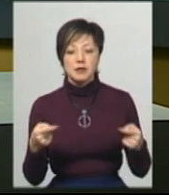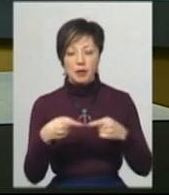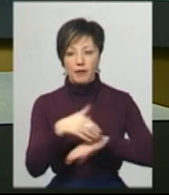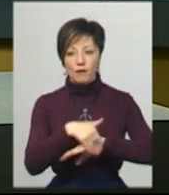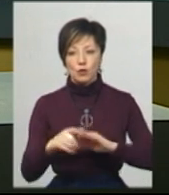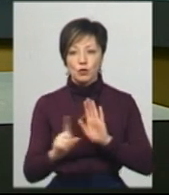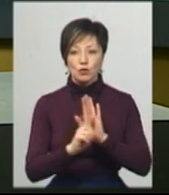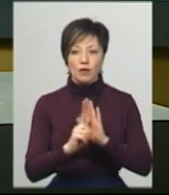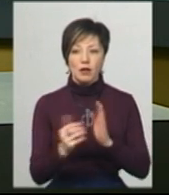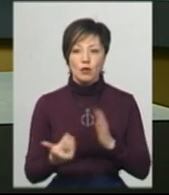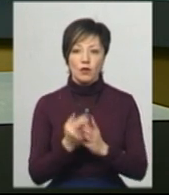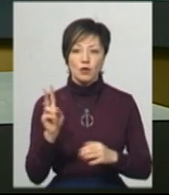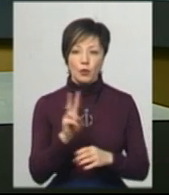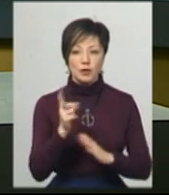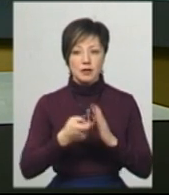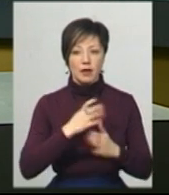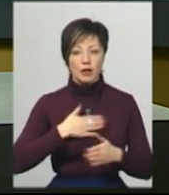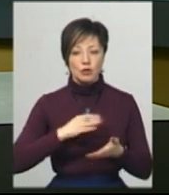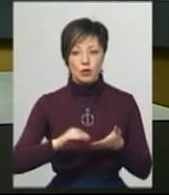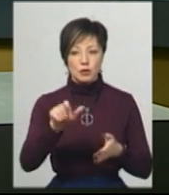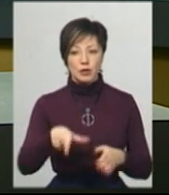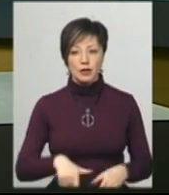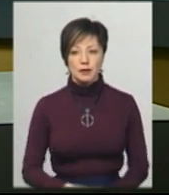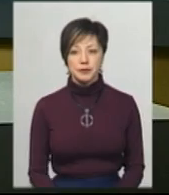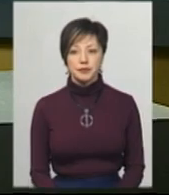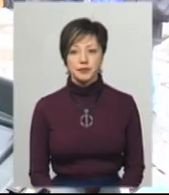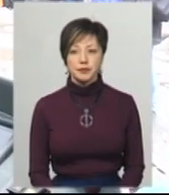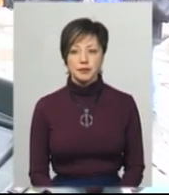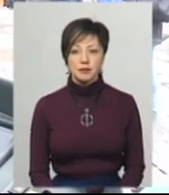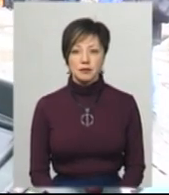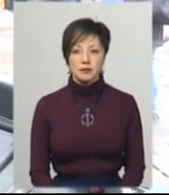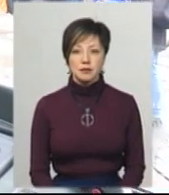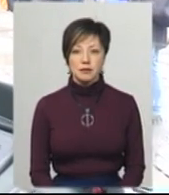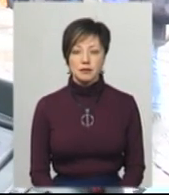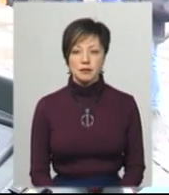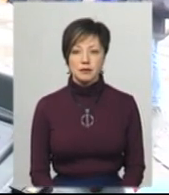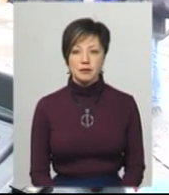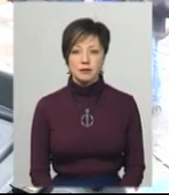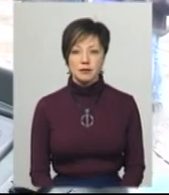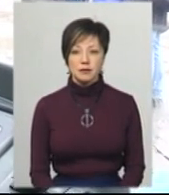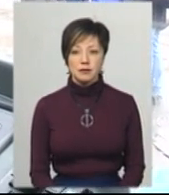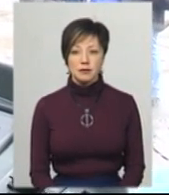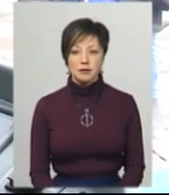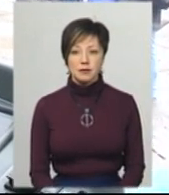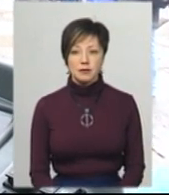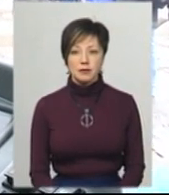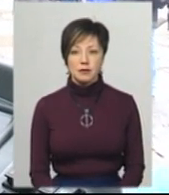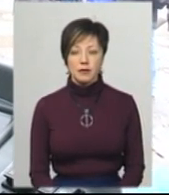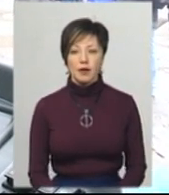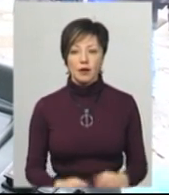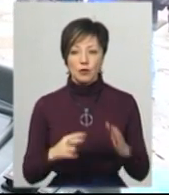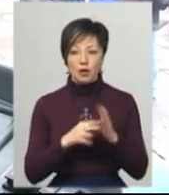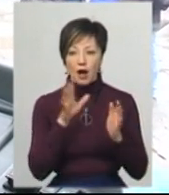вулицями курсуватимуть нові тролейбуси, дізнавалась Дарина Денисенко. Включаюсь акумулятори, щоб